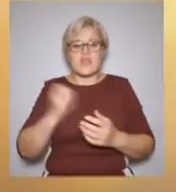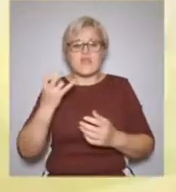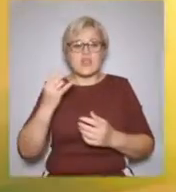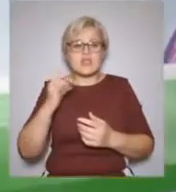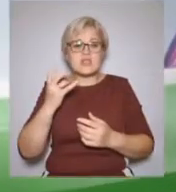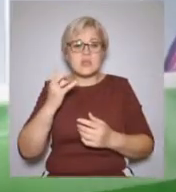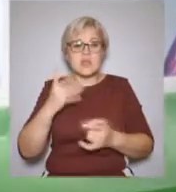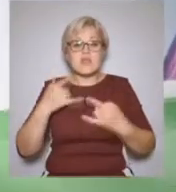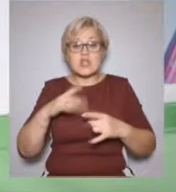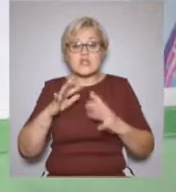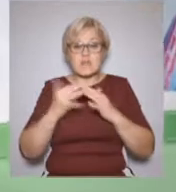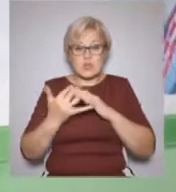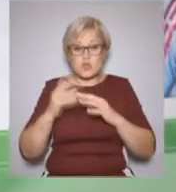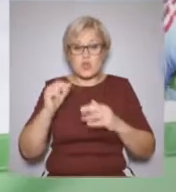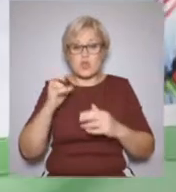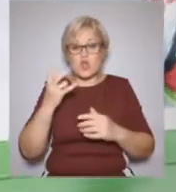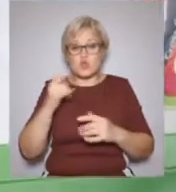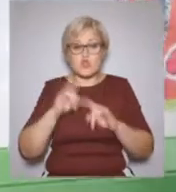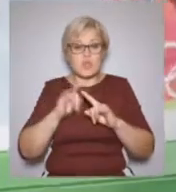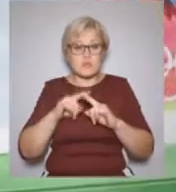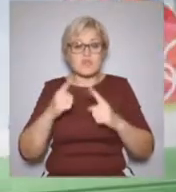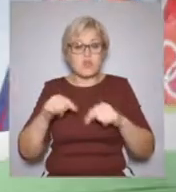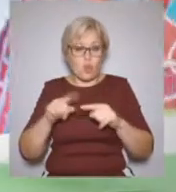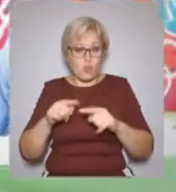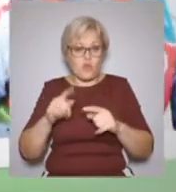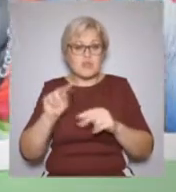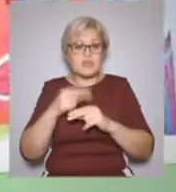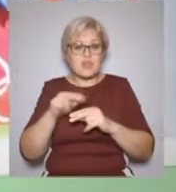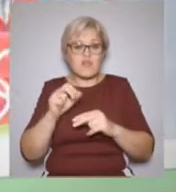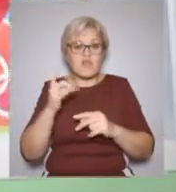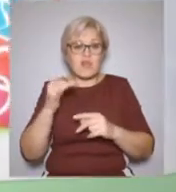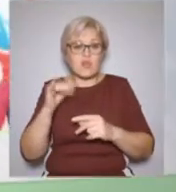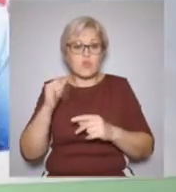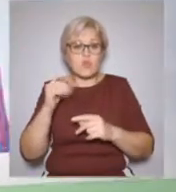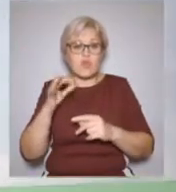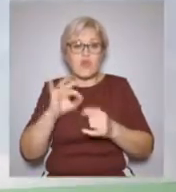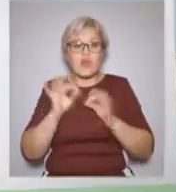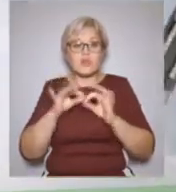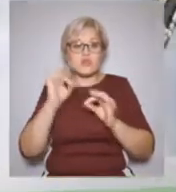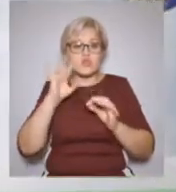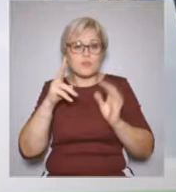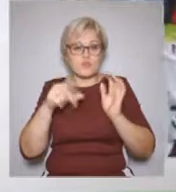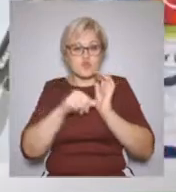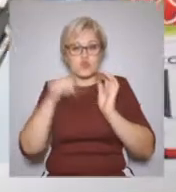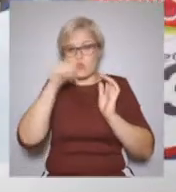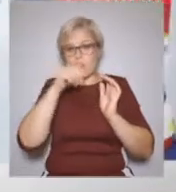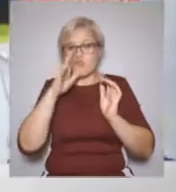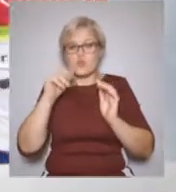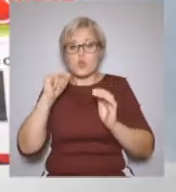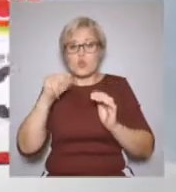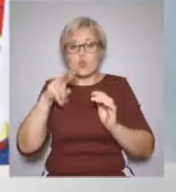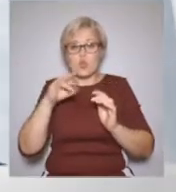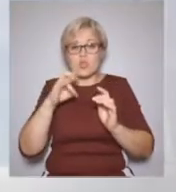евгений дементьев родился в посёлке таежной ханты-мансийского автономного округа воспитанник валерия ухова олимпийский чемпион